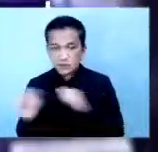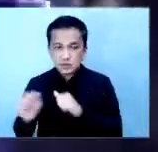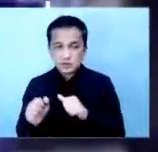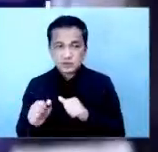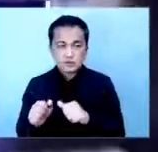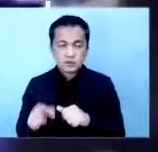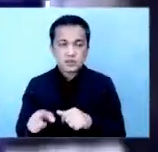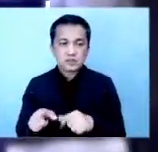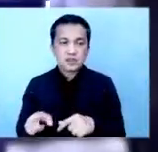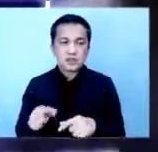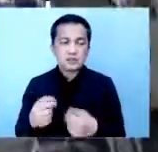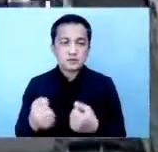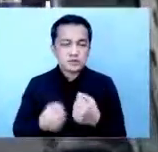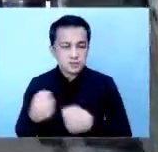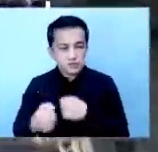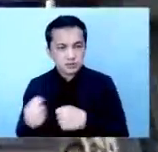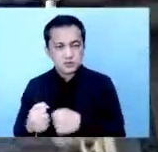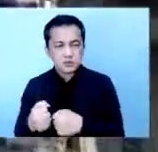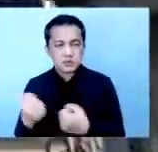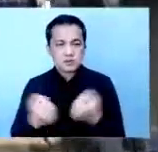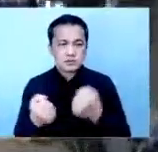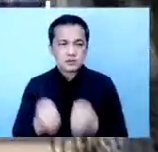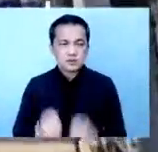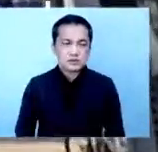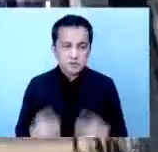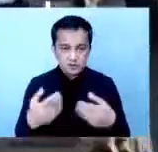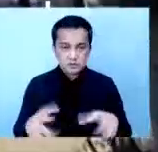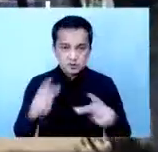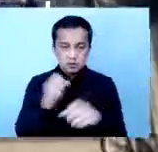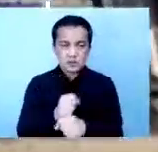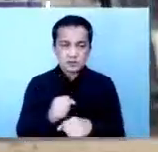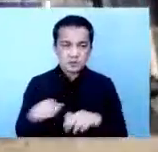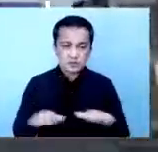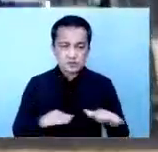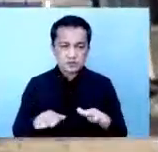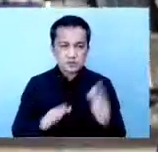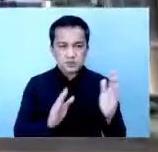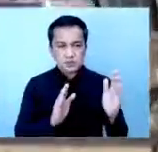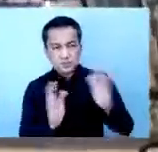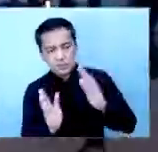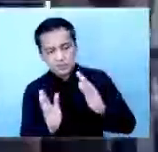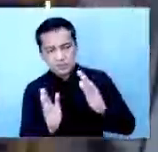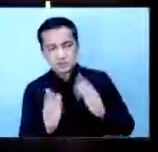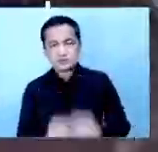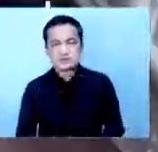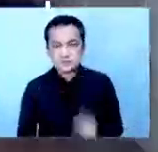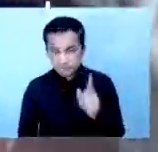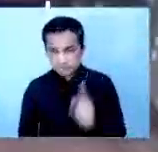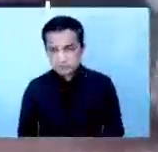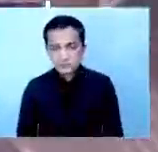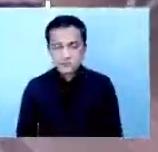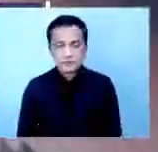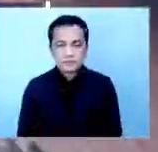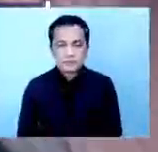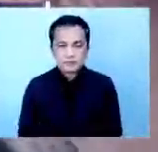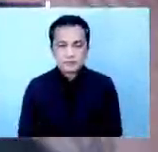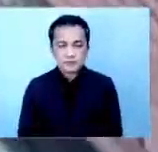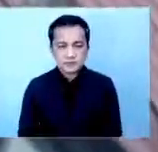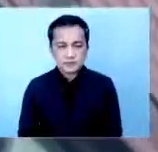mga motorista. Nang matapos ang pagyanig, nakatagilid na ang building.